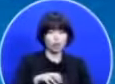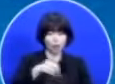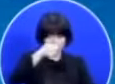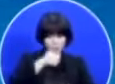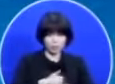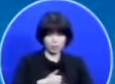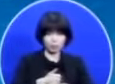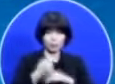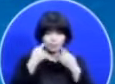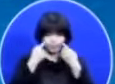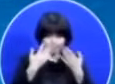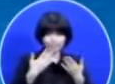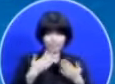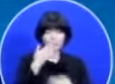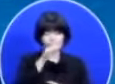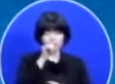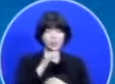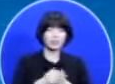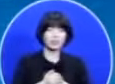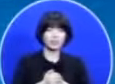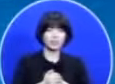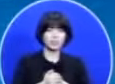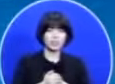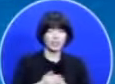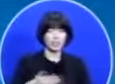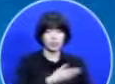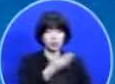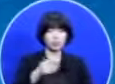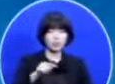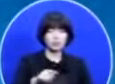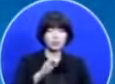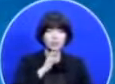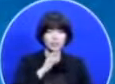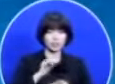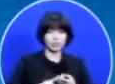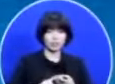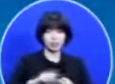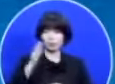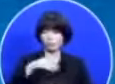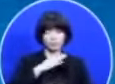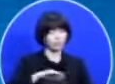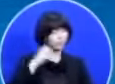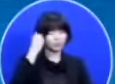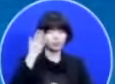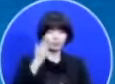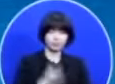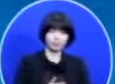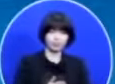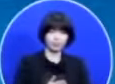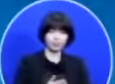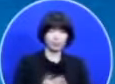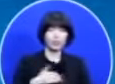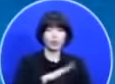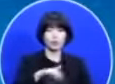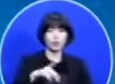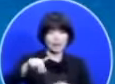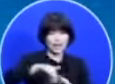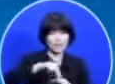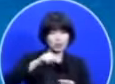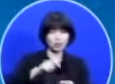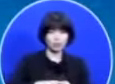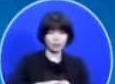확정이 되는 것입니다 여러분 그 사실을 절대 잊으시면 안됩니다 우리가 종교적인